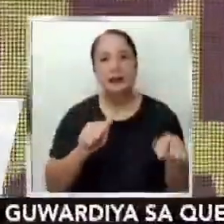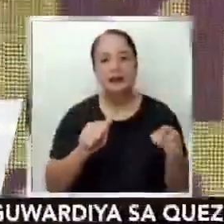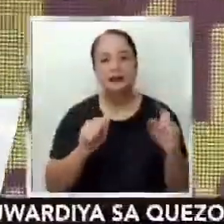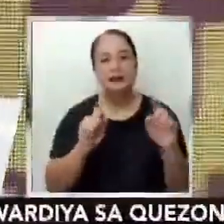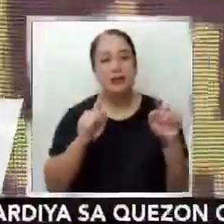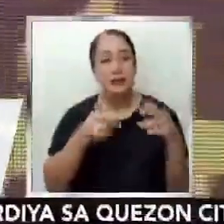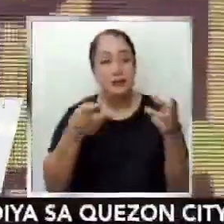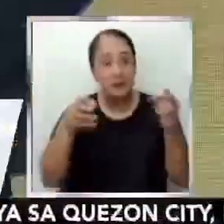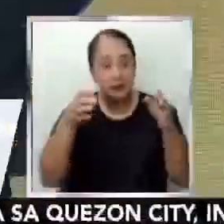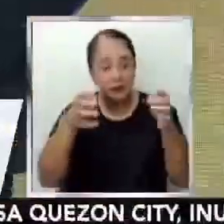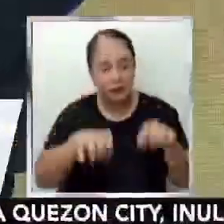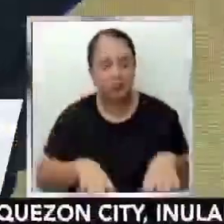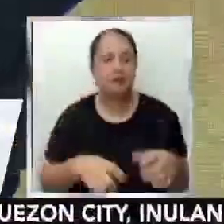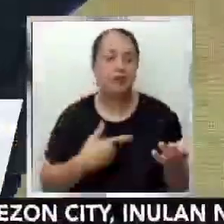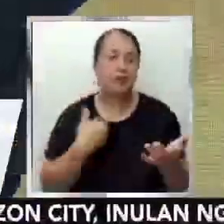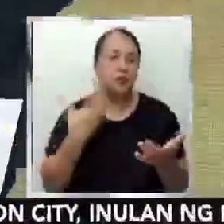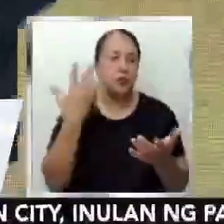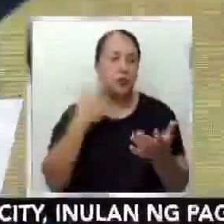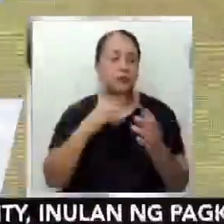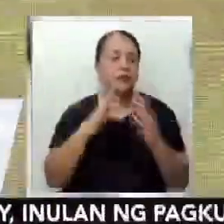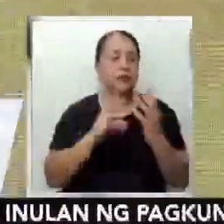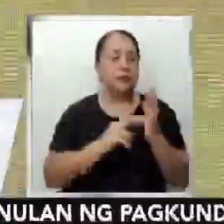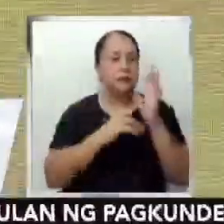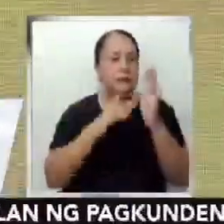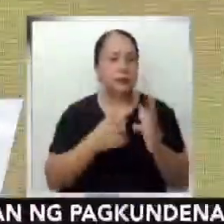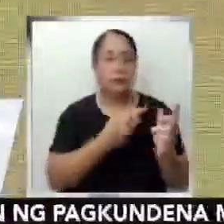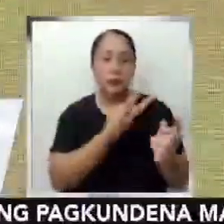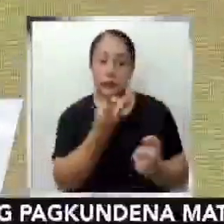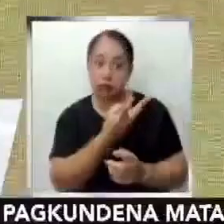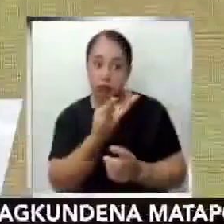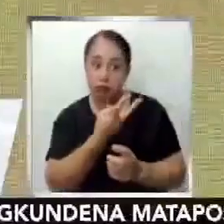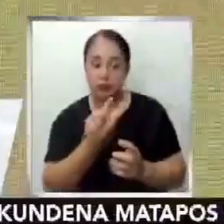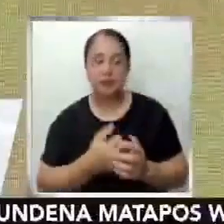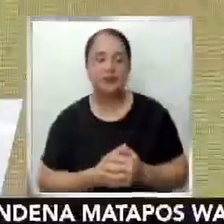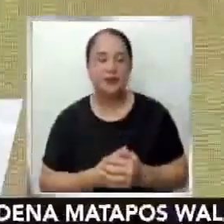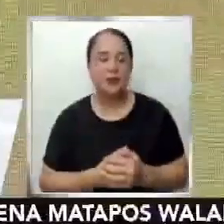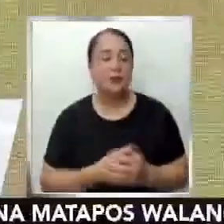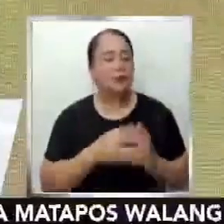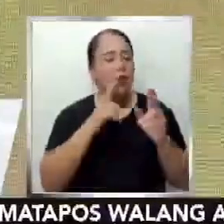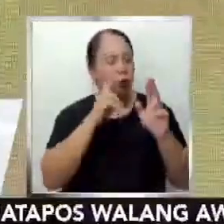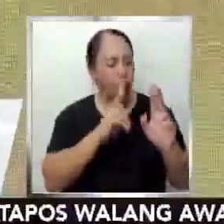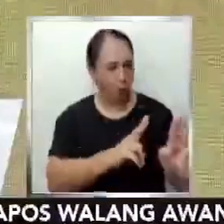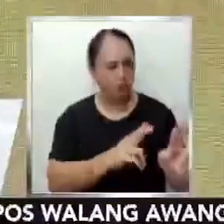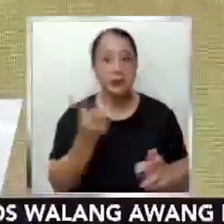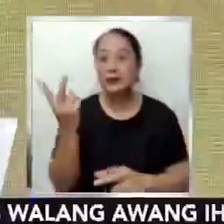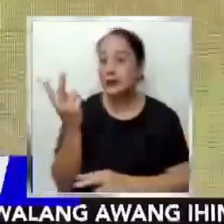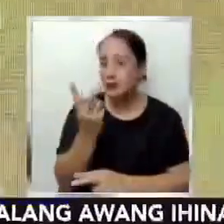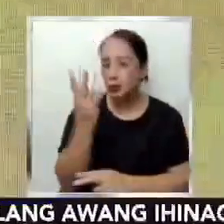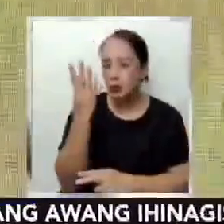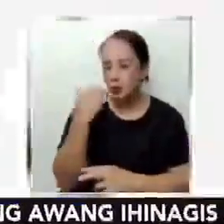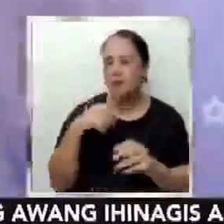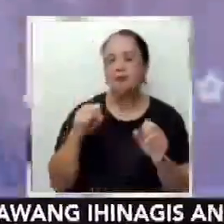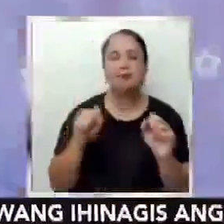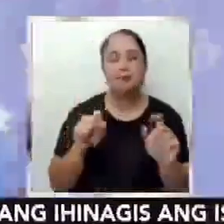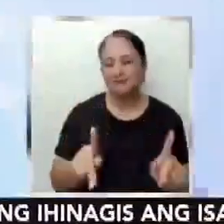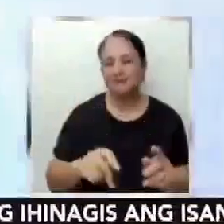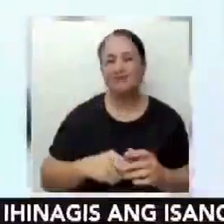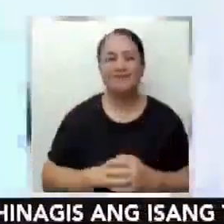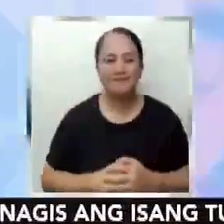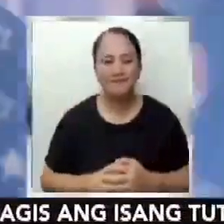Part yan ng pagiging ambassador at large ng couple. Very honored daw ang dong yan for the opportunity.